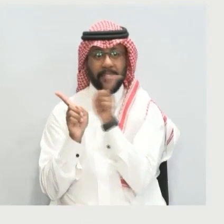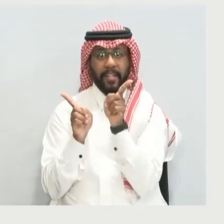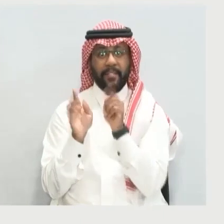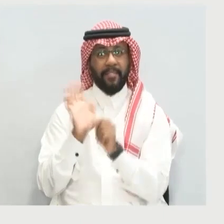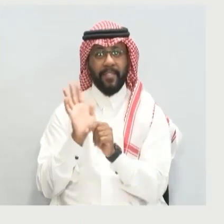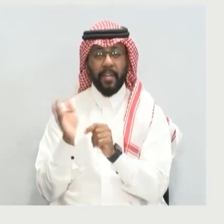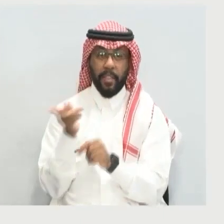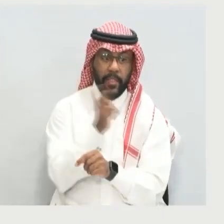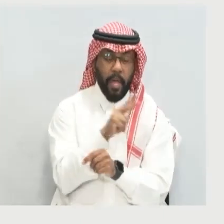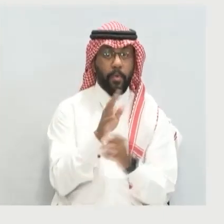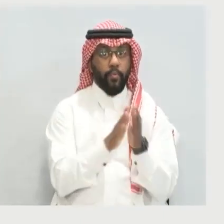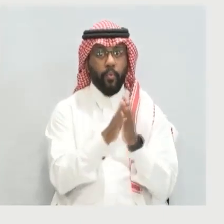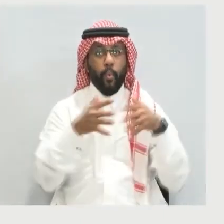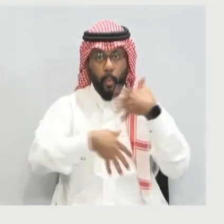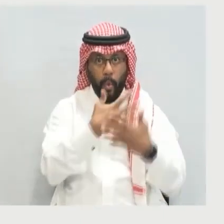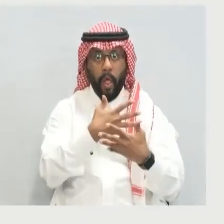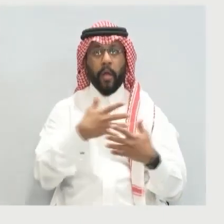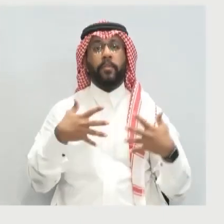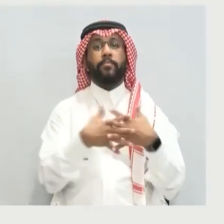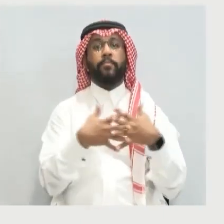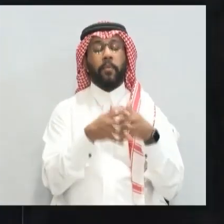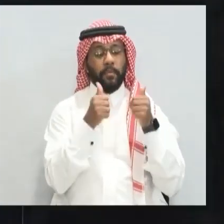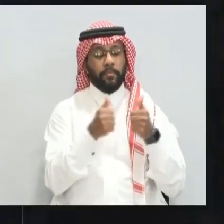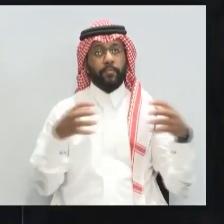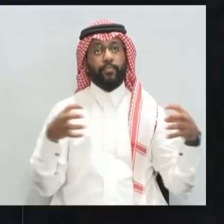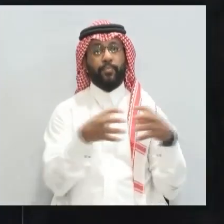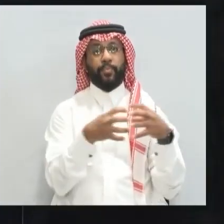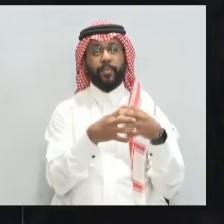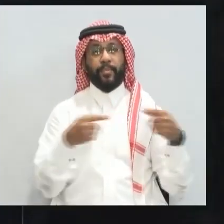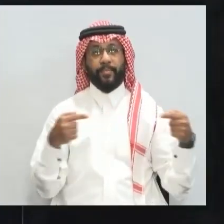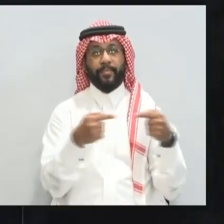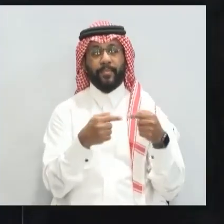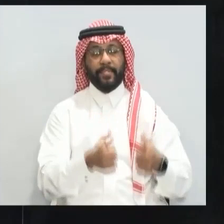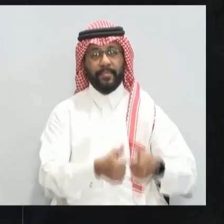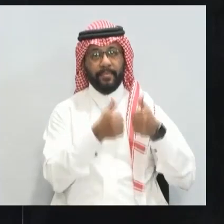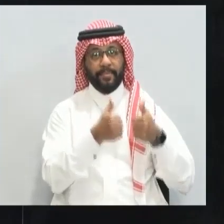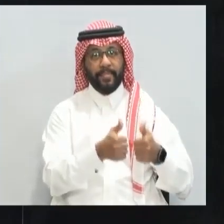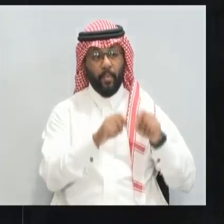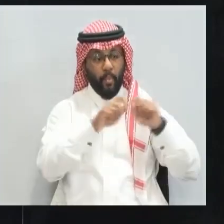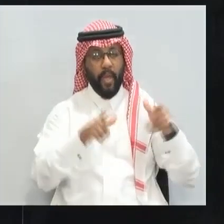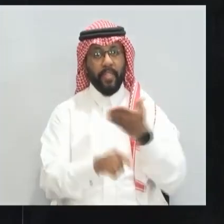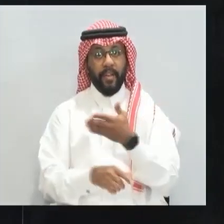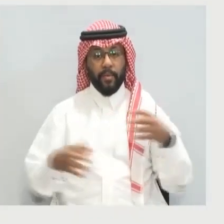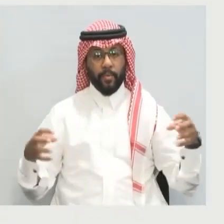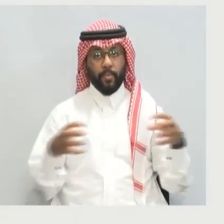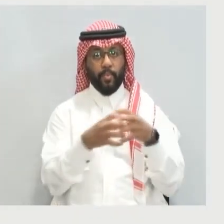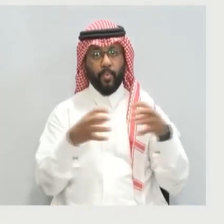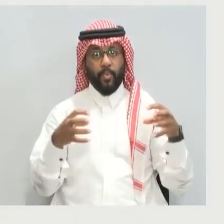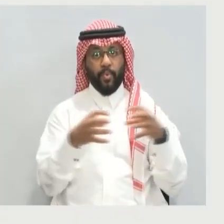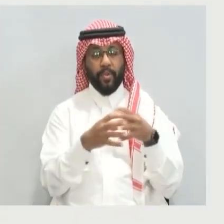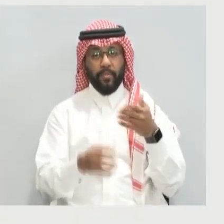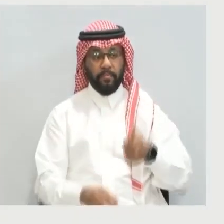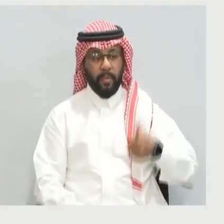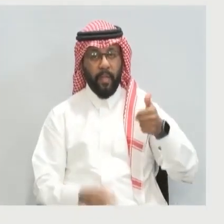هنا كانت هناك طاقه كافيه لاحداث المعقد اللحظي المعقد النشط او المركب اللحظي بعد ذلك انتجت لي